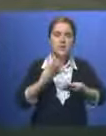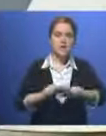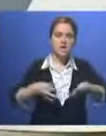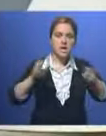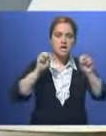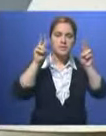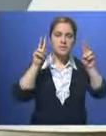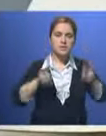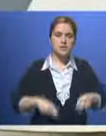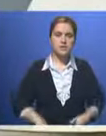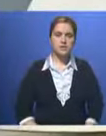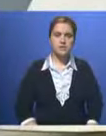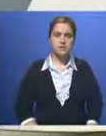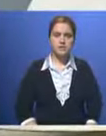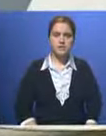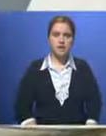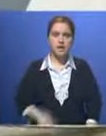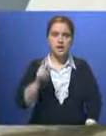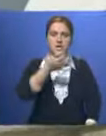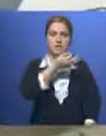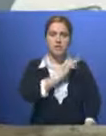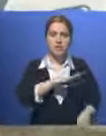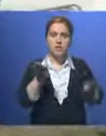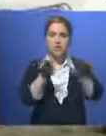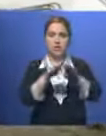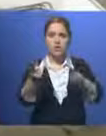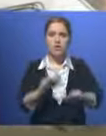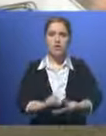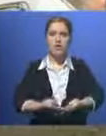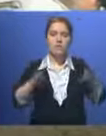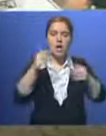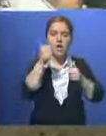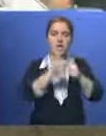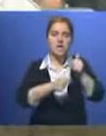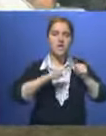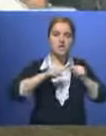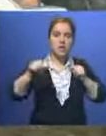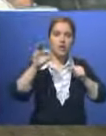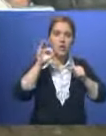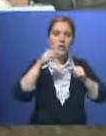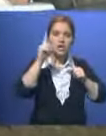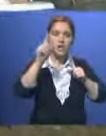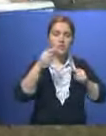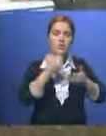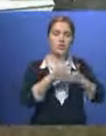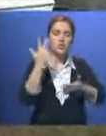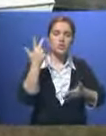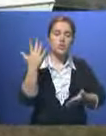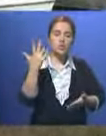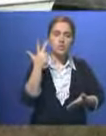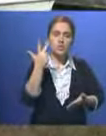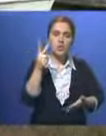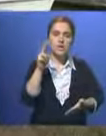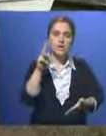снасти. Для незаконного промысла браконьеры использовали вот такие сети аханов, каждая длиной от 1,5 до 3 километров. Ячейки